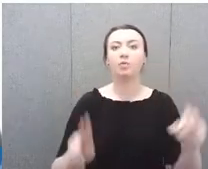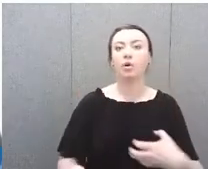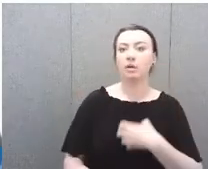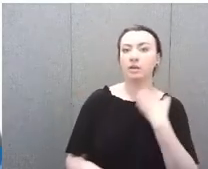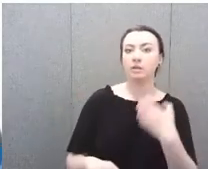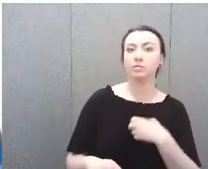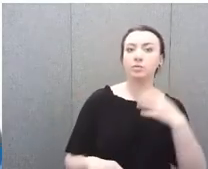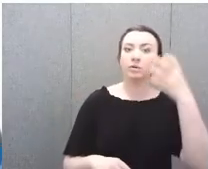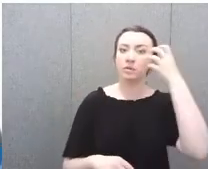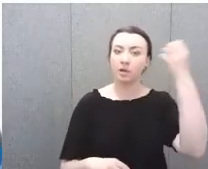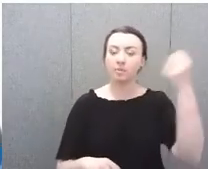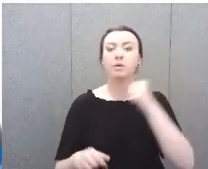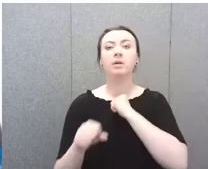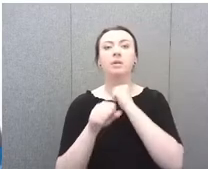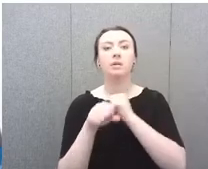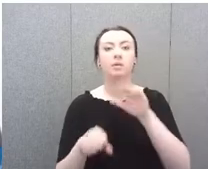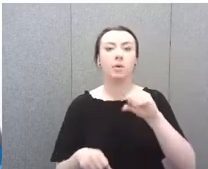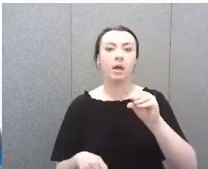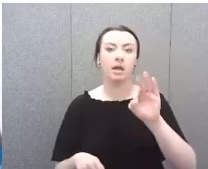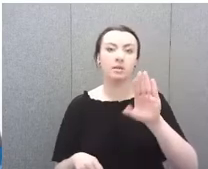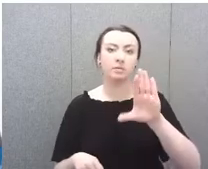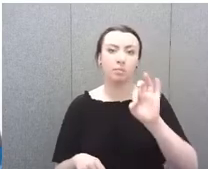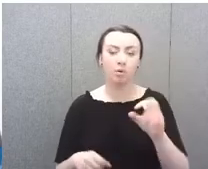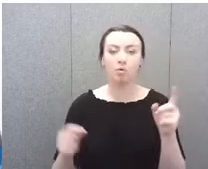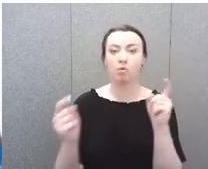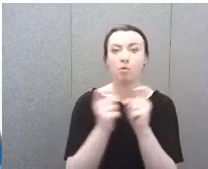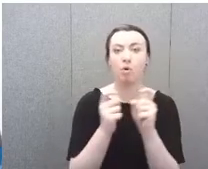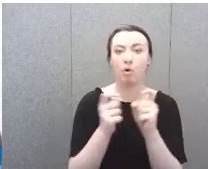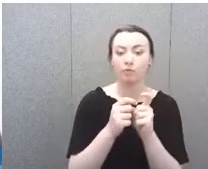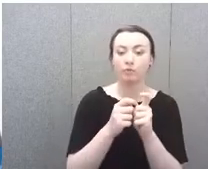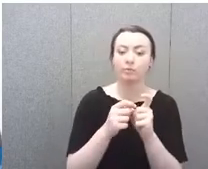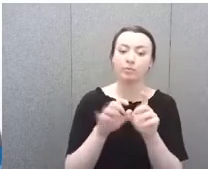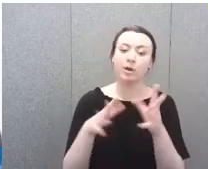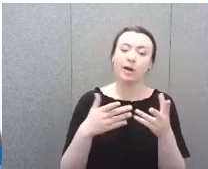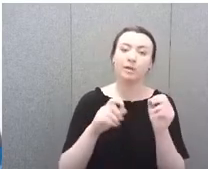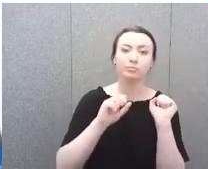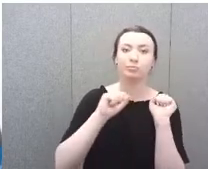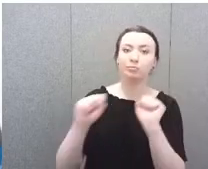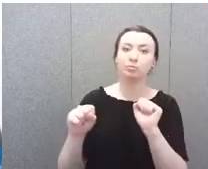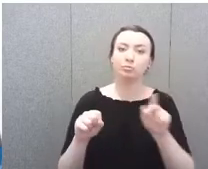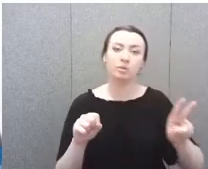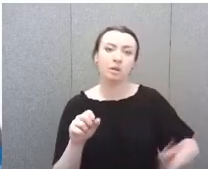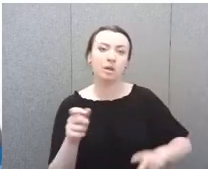позже расскажет. Она также работала при ОБСЕ,